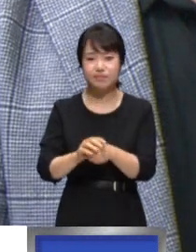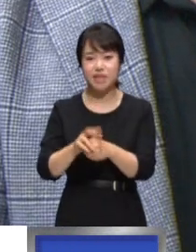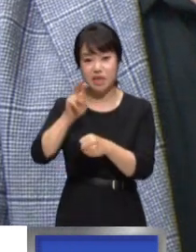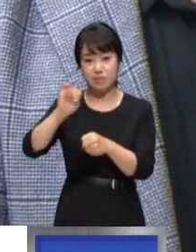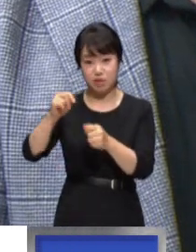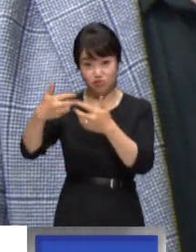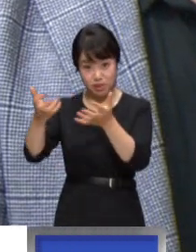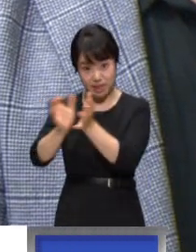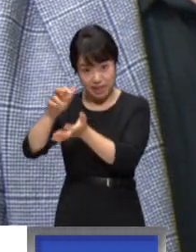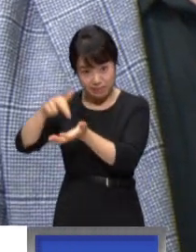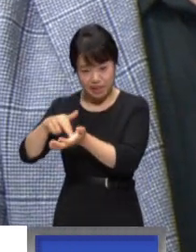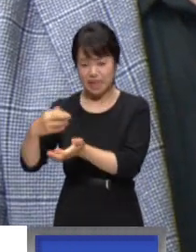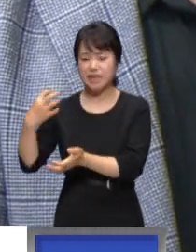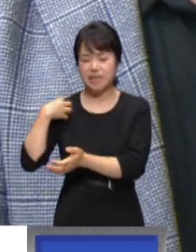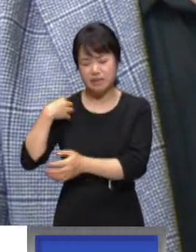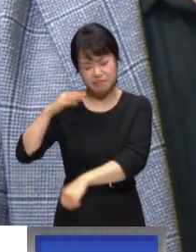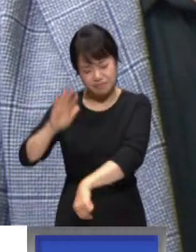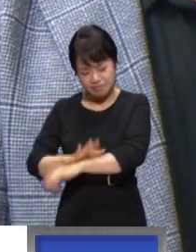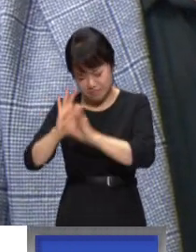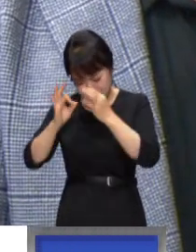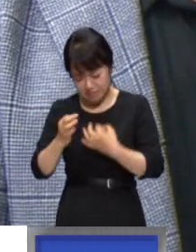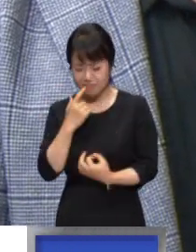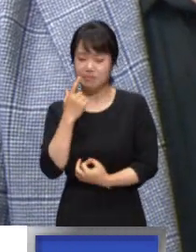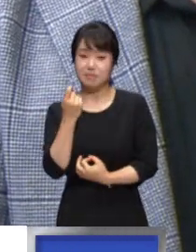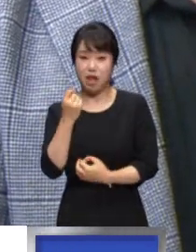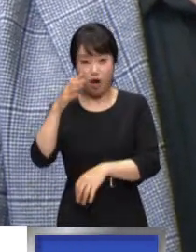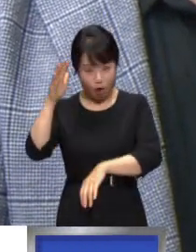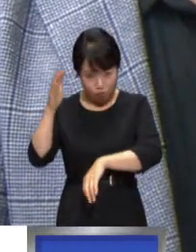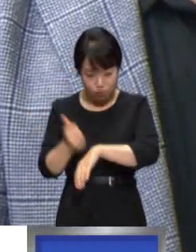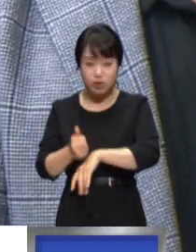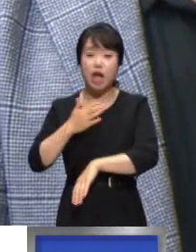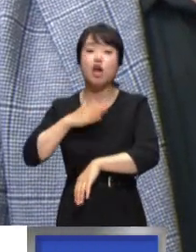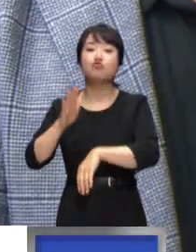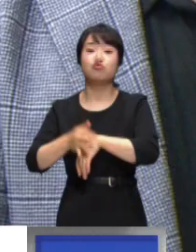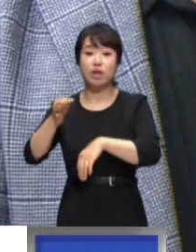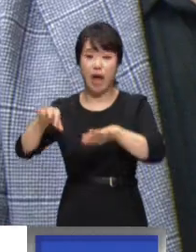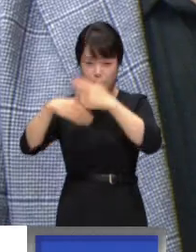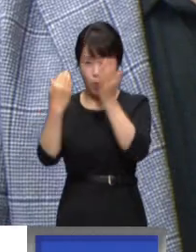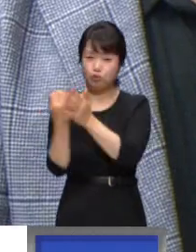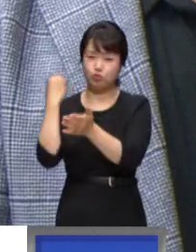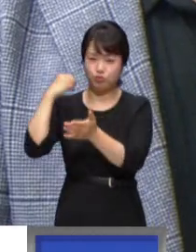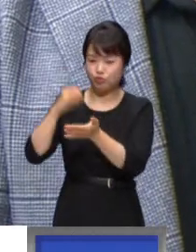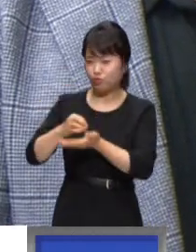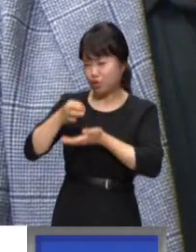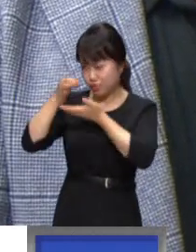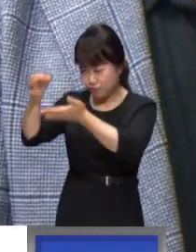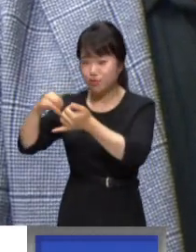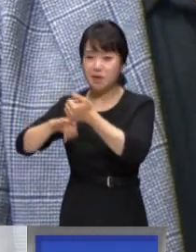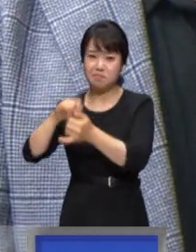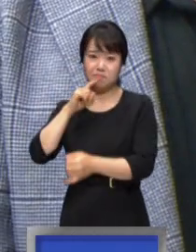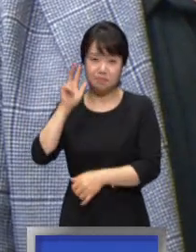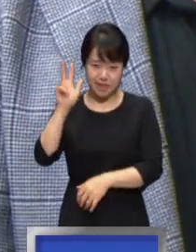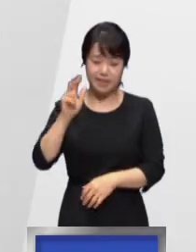의원 일동은 책임을 통감하며 정례회 회의수당을 전액 반납할 것을 지금 이 자리를 통해